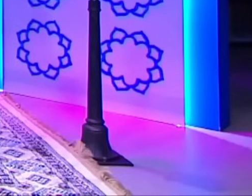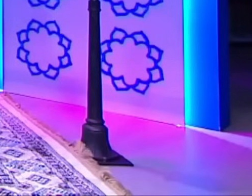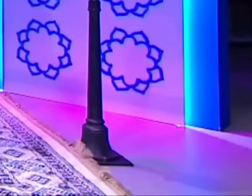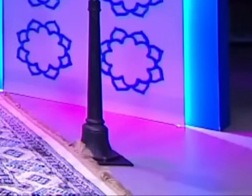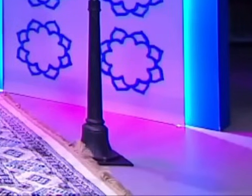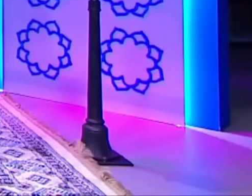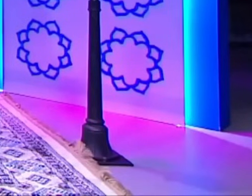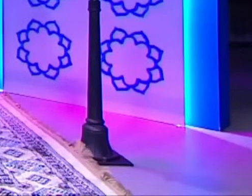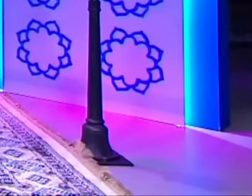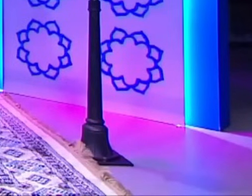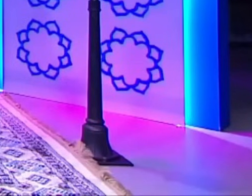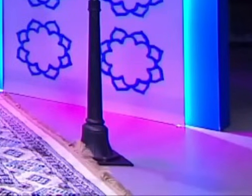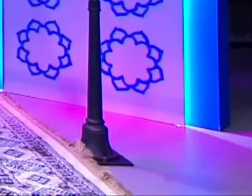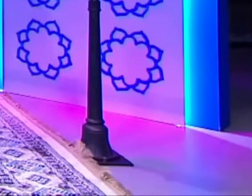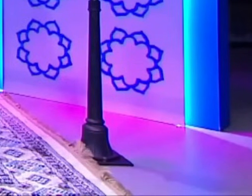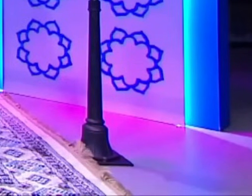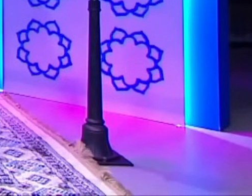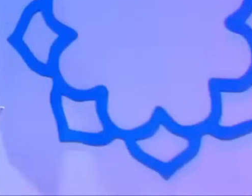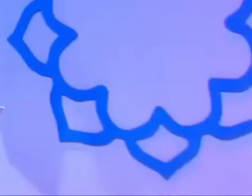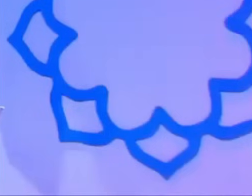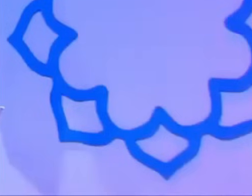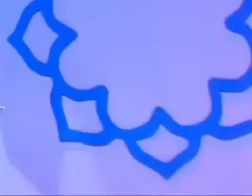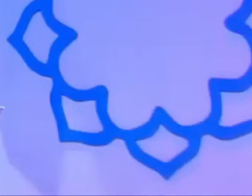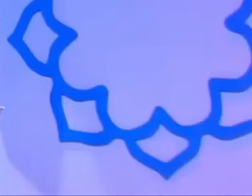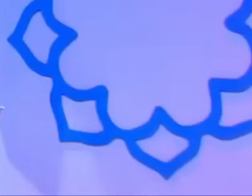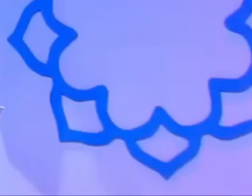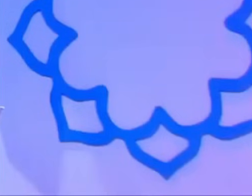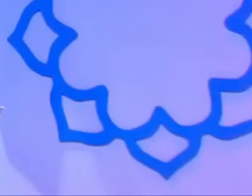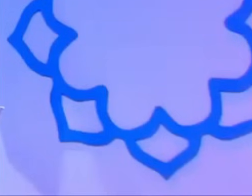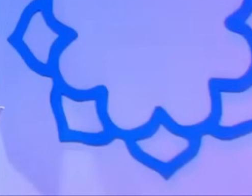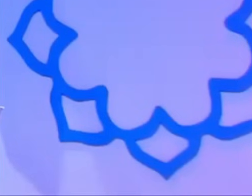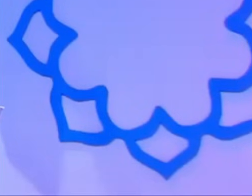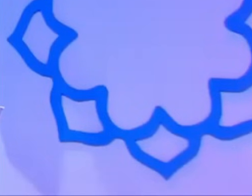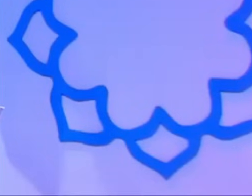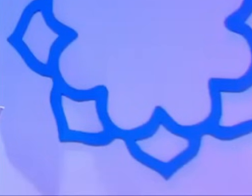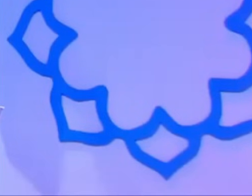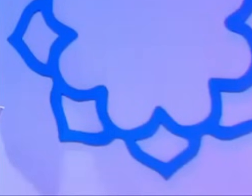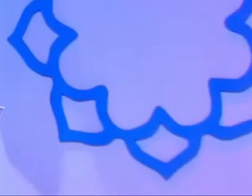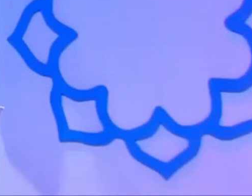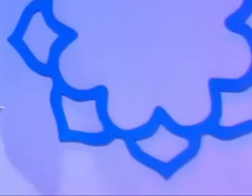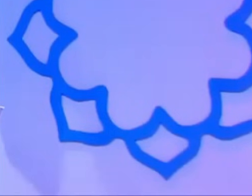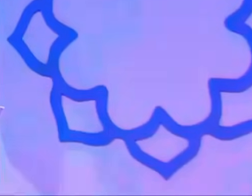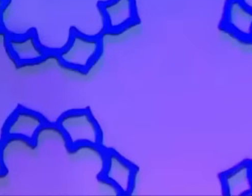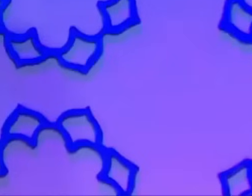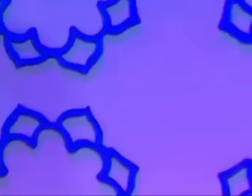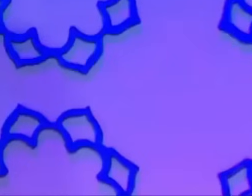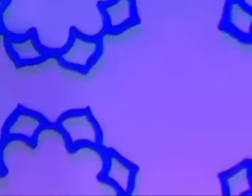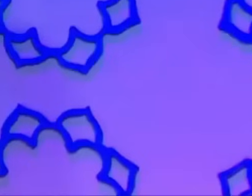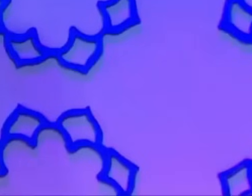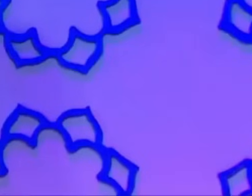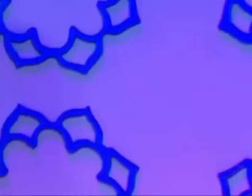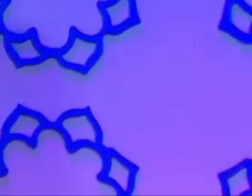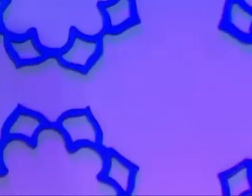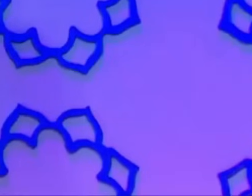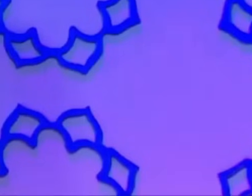pun memanggil Huzaifah. Memanggil Huzaifah. Huzaifah terus taat saja, mana tak bertikai. Tak ada pula kata sejuklah Rasulullah malam ni